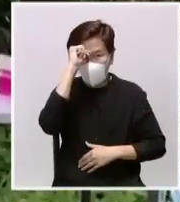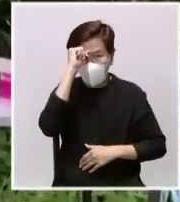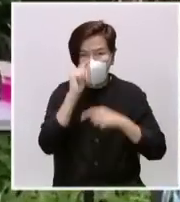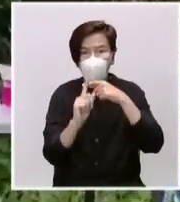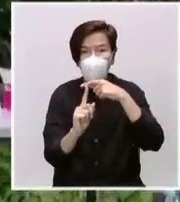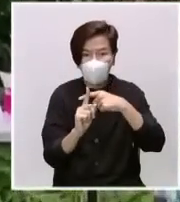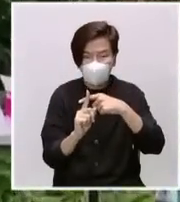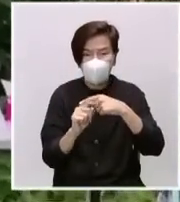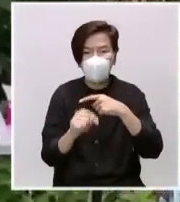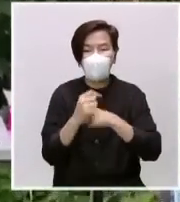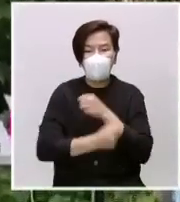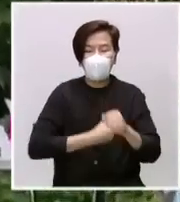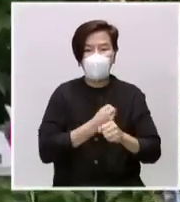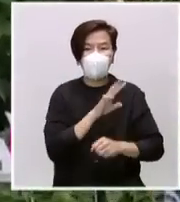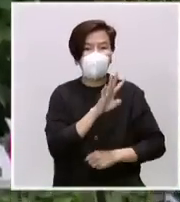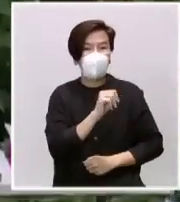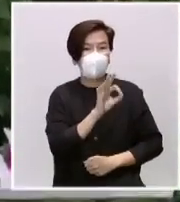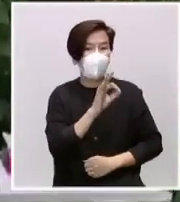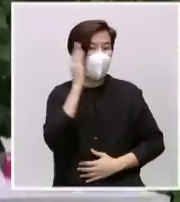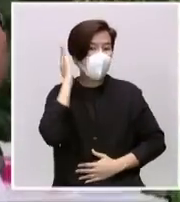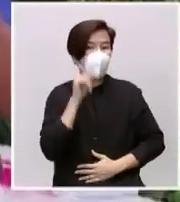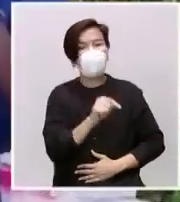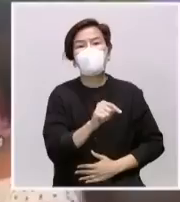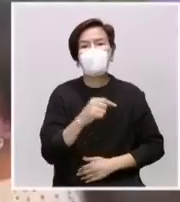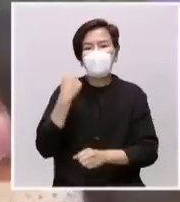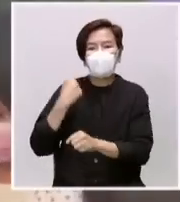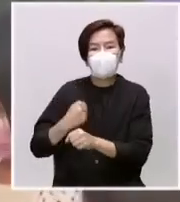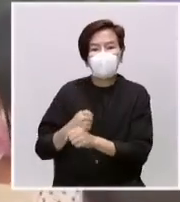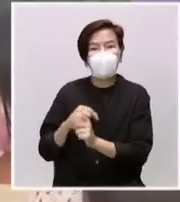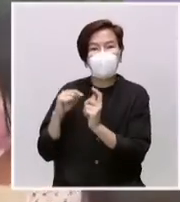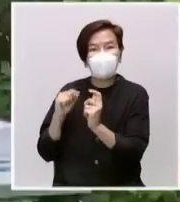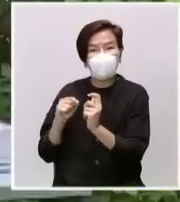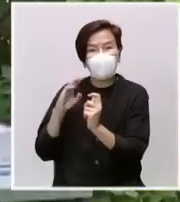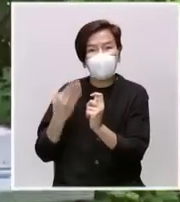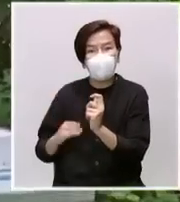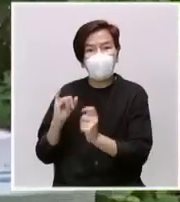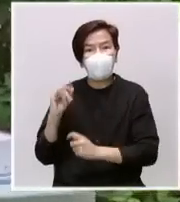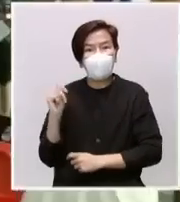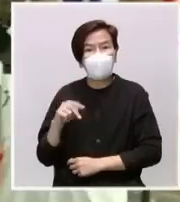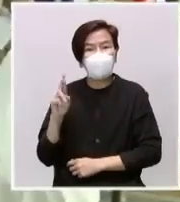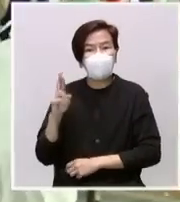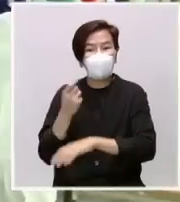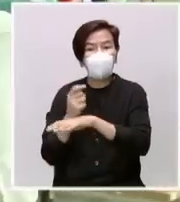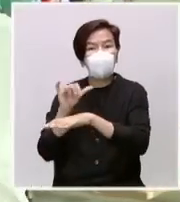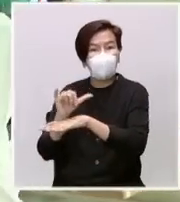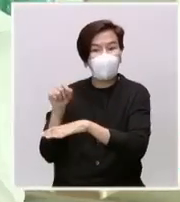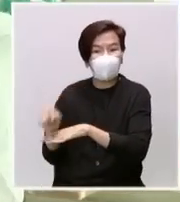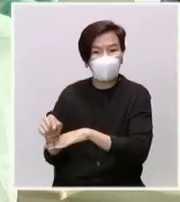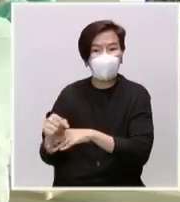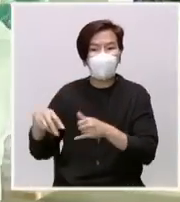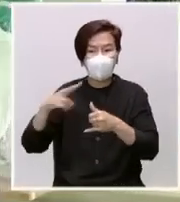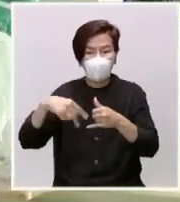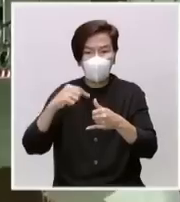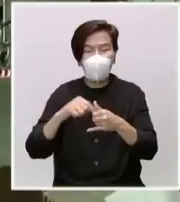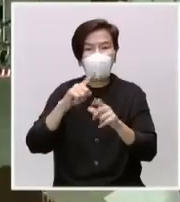ผู้ป่วยนั้นเป็นชายอายุ49ปีที่มีประวัติทำงานที่อำเภอบางไทรจังหวัดพระนครศรีอยุธยาตรวจพบเ